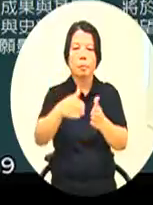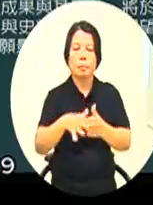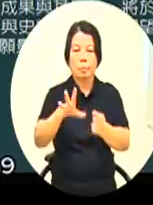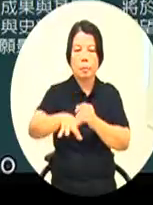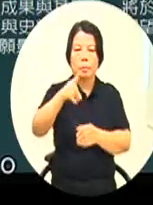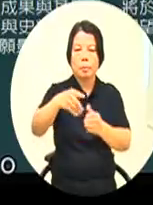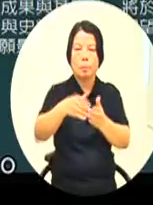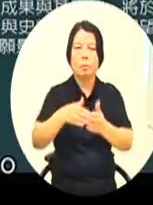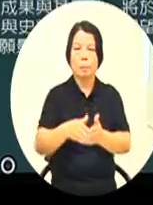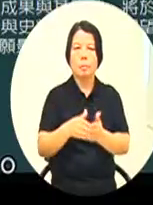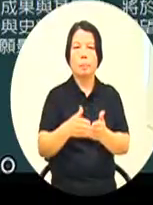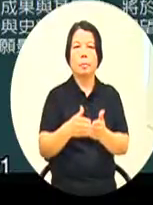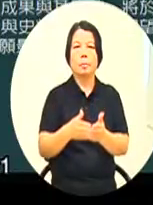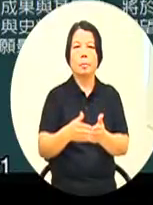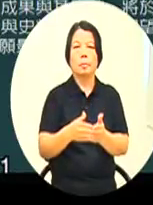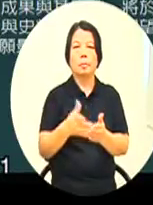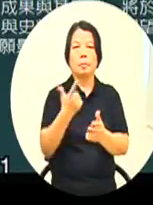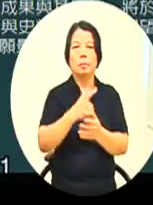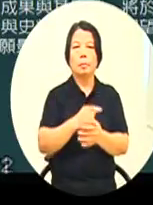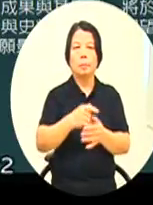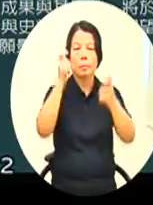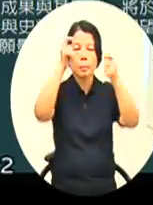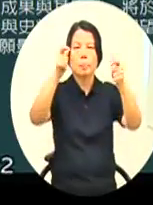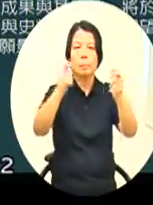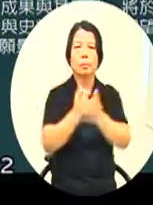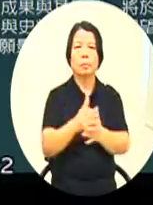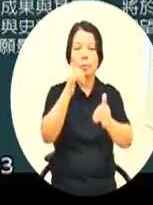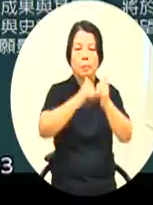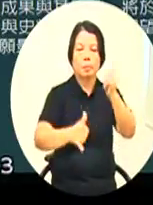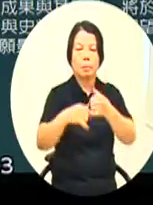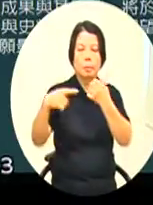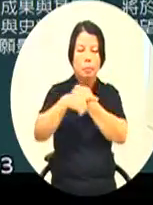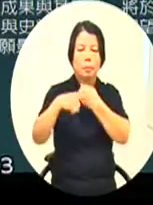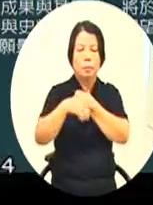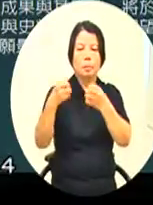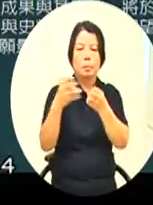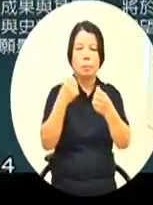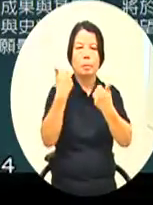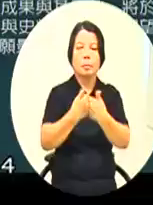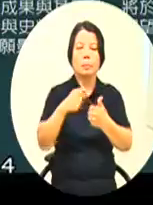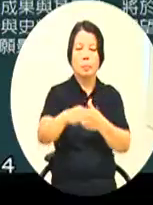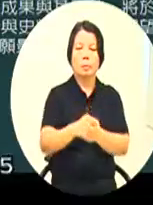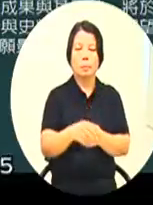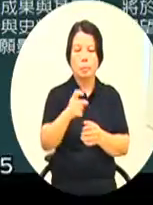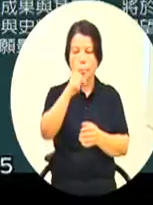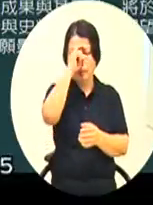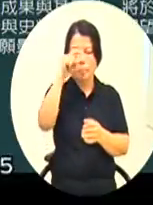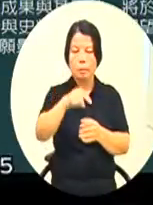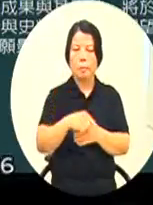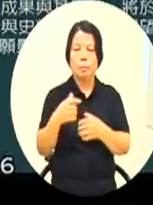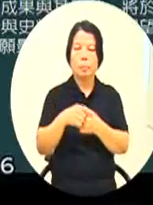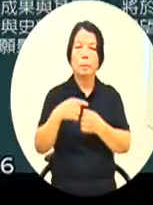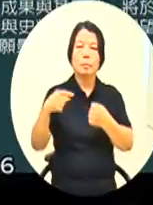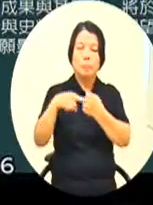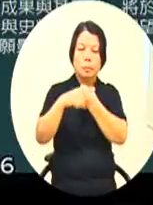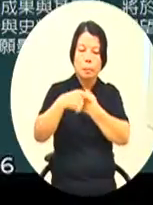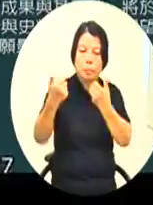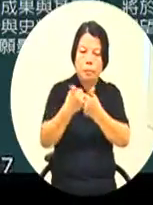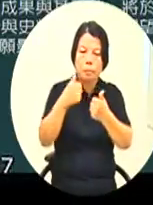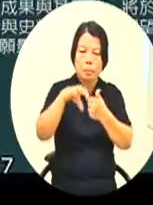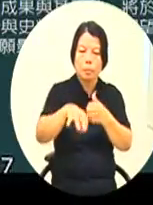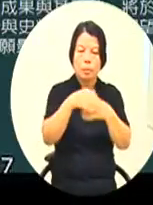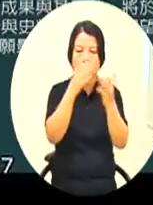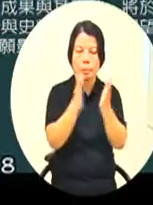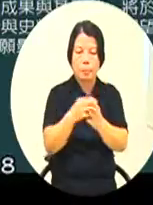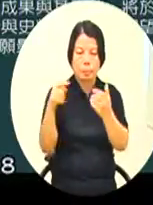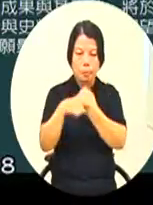的打狗逐港与史料的研讨会。我们希望借这个研讨会来深化高雄文史的研